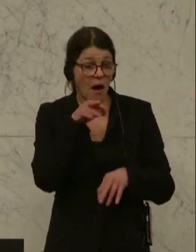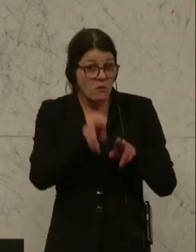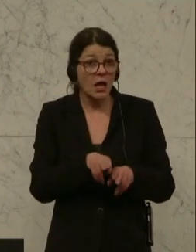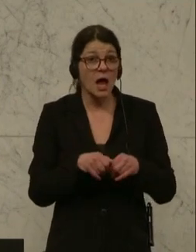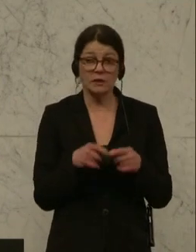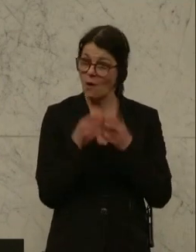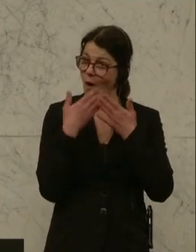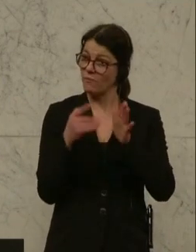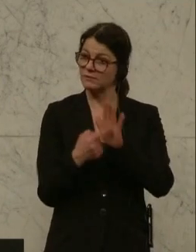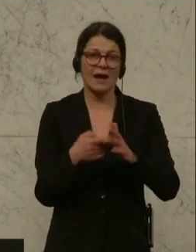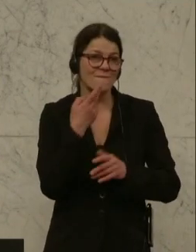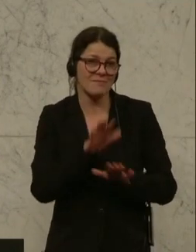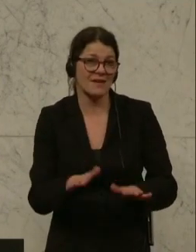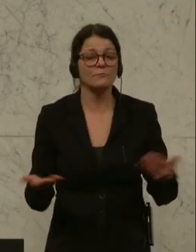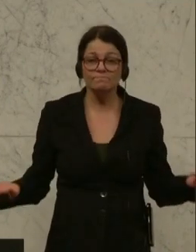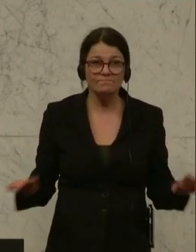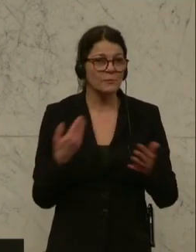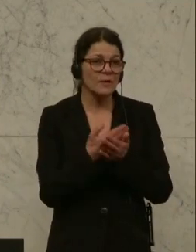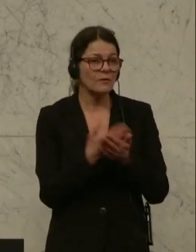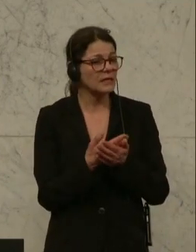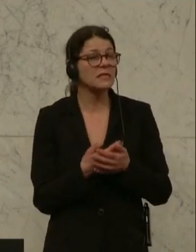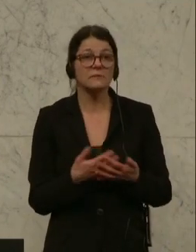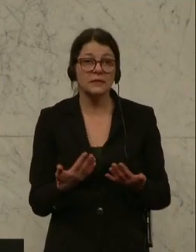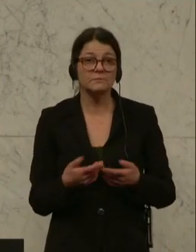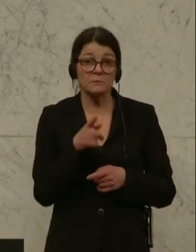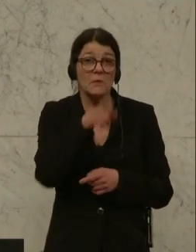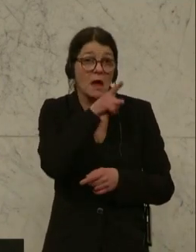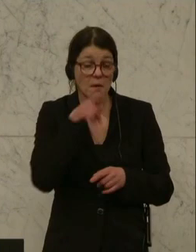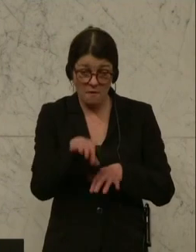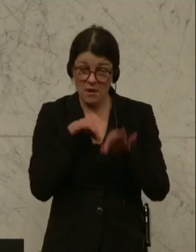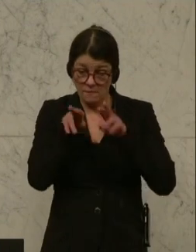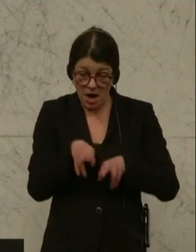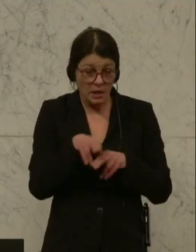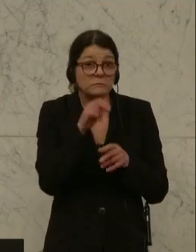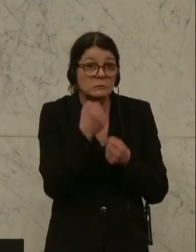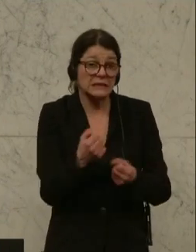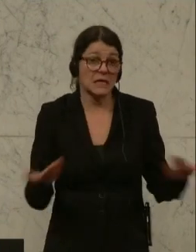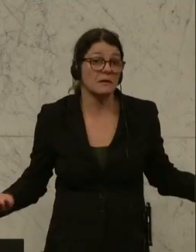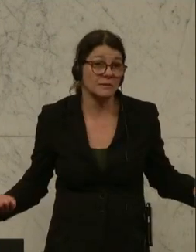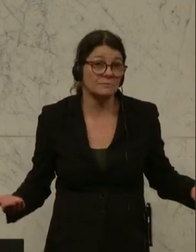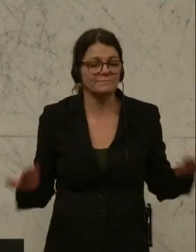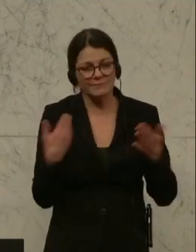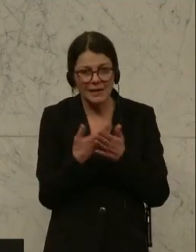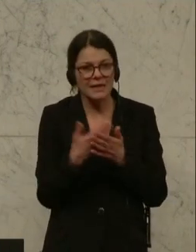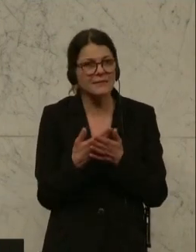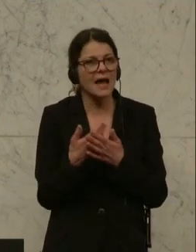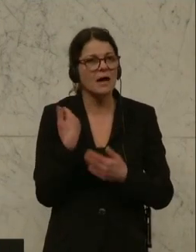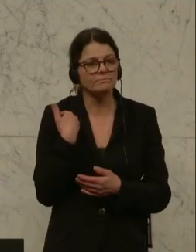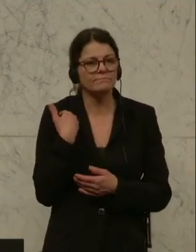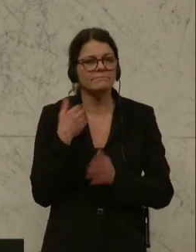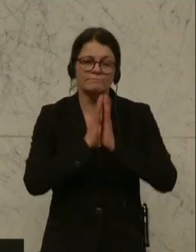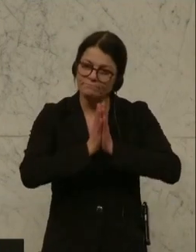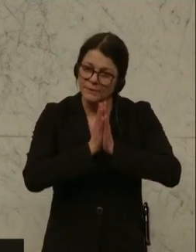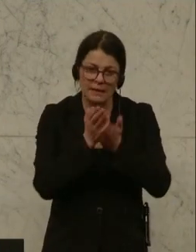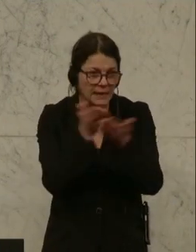offen gelegt wird und damit das gemeine Wahlrecht nicht mehr sichergestellt ist daher kann ich an dieser Stelle aber nur